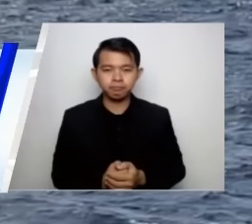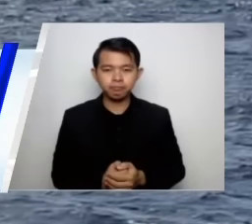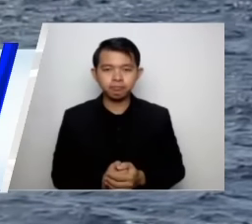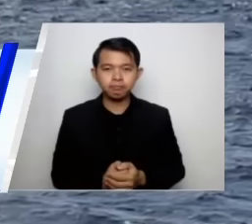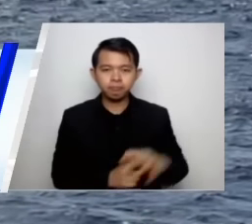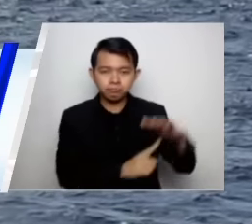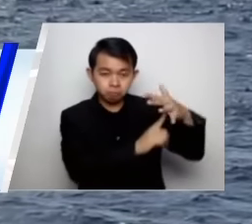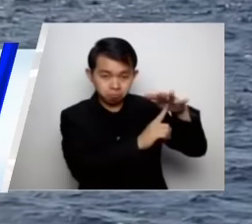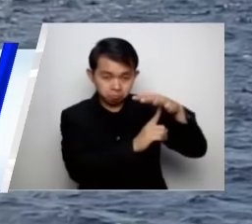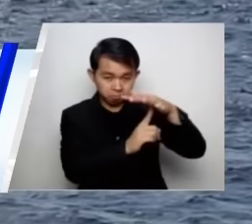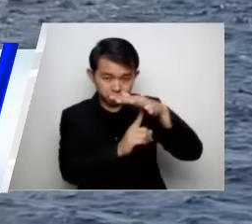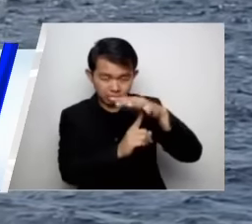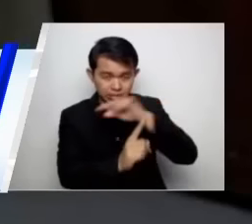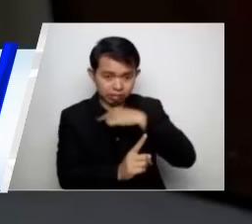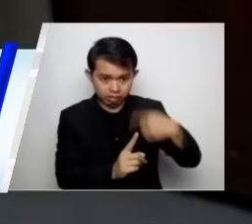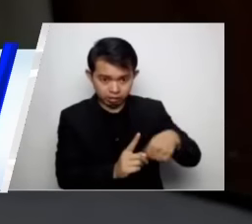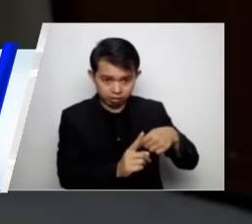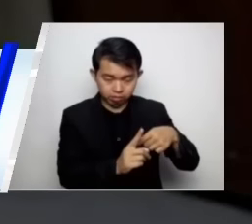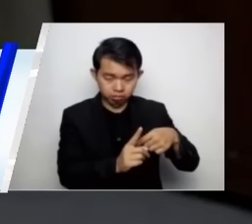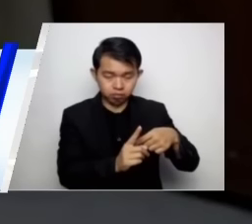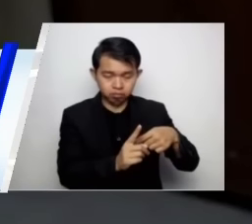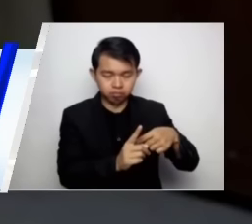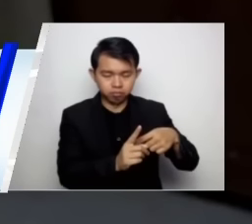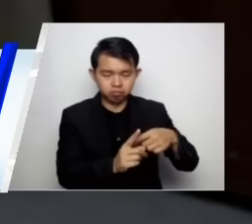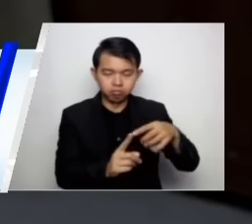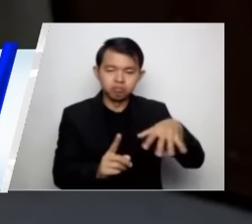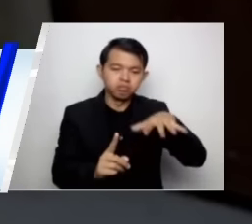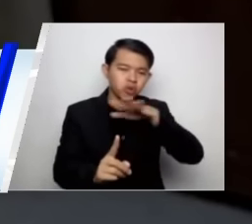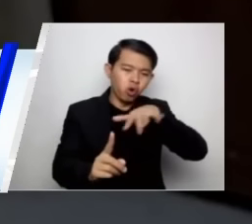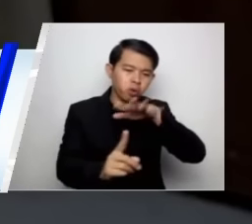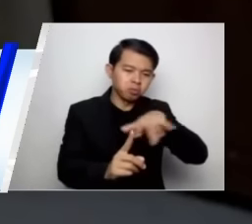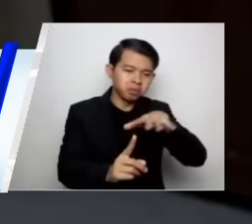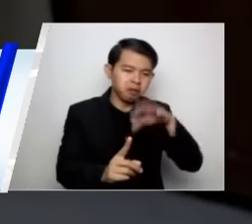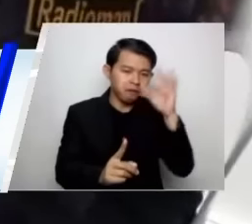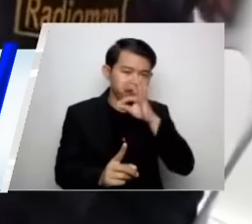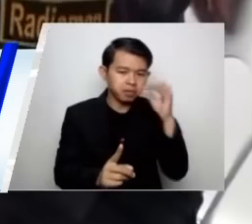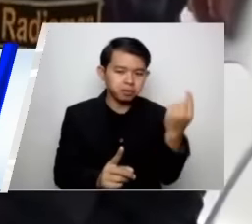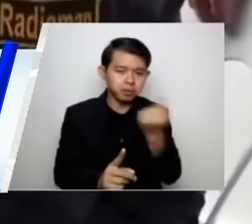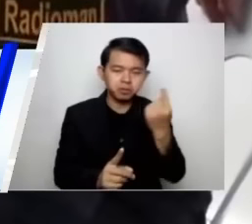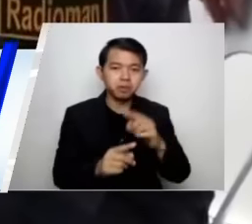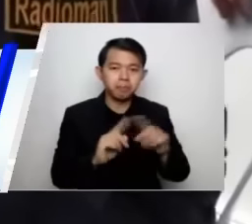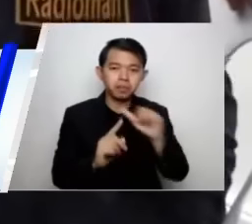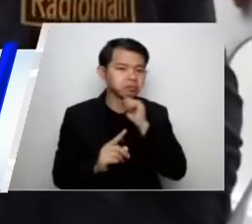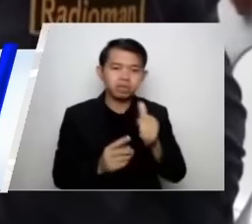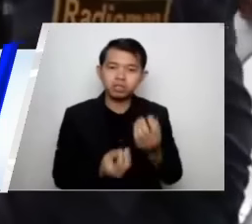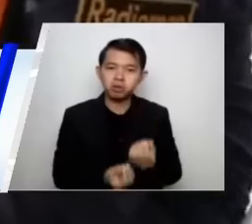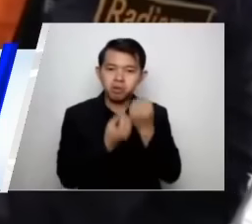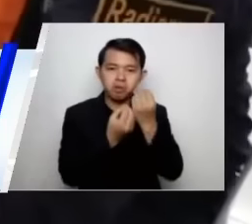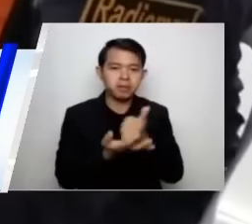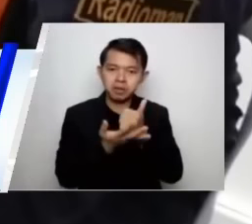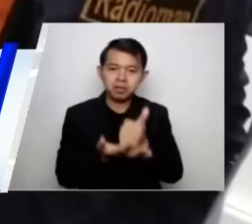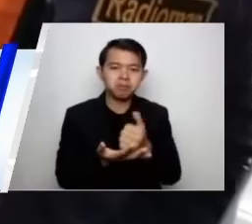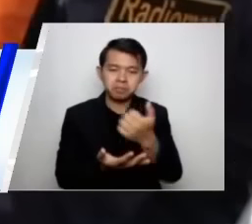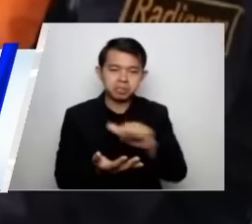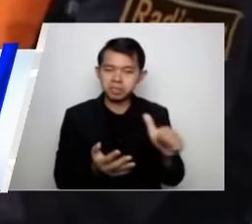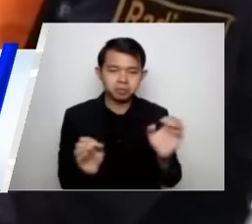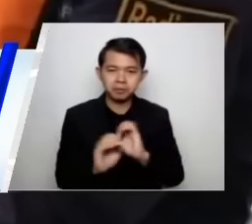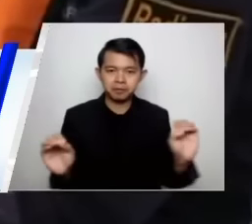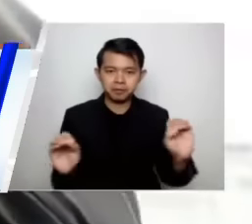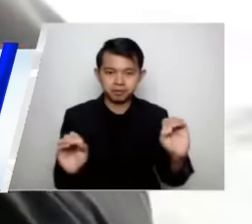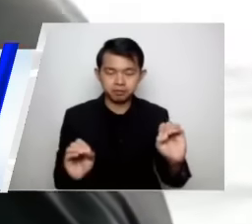nila mga mangingisdang Pilipino. Hindi sila nag-offer ng kahit na anumang assistance. Sa halip na tulong ay sinilaw pa umano ang